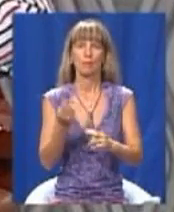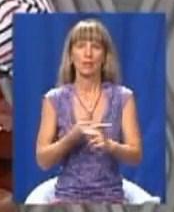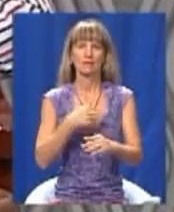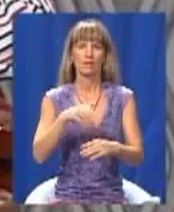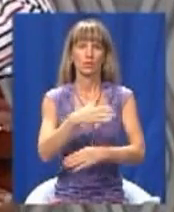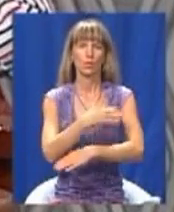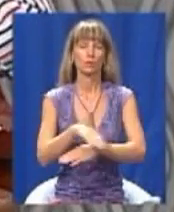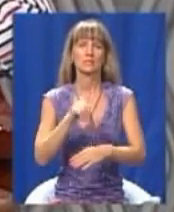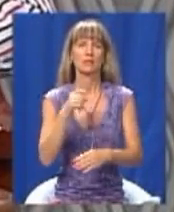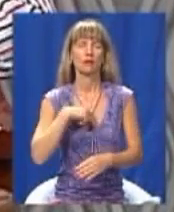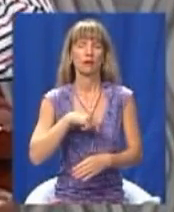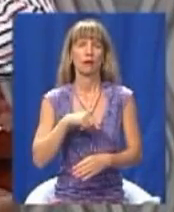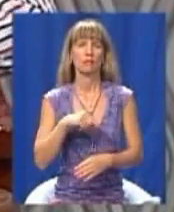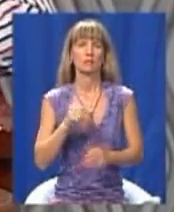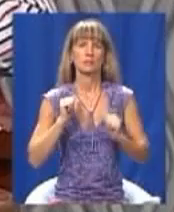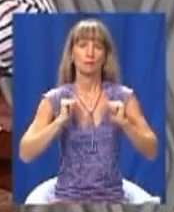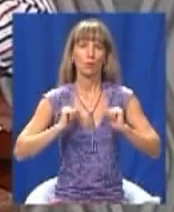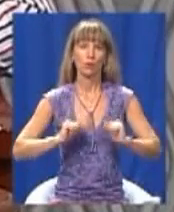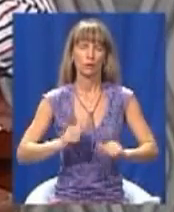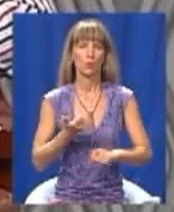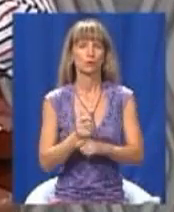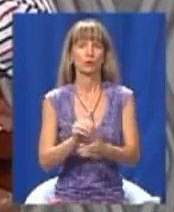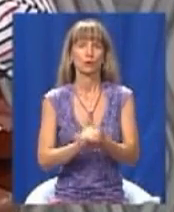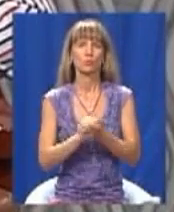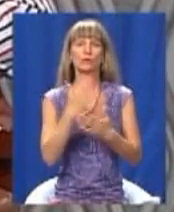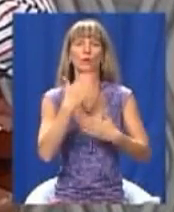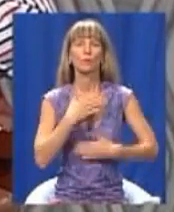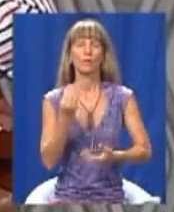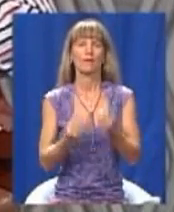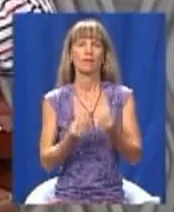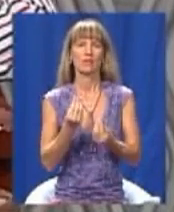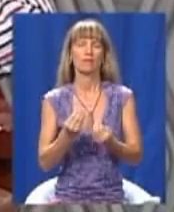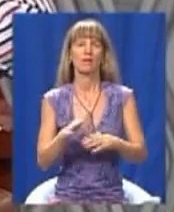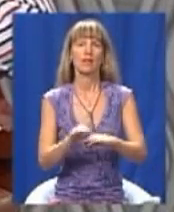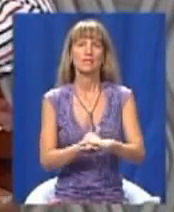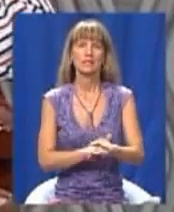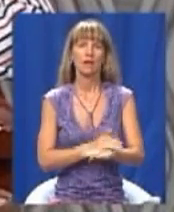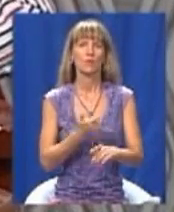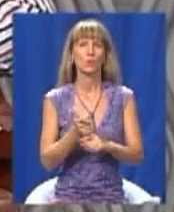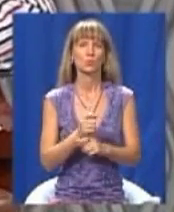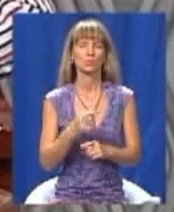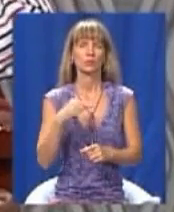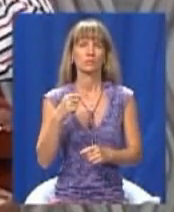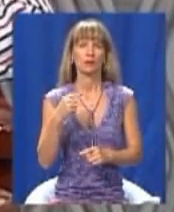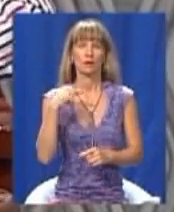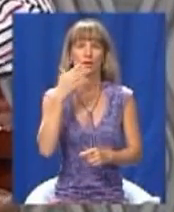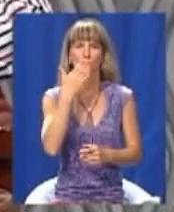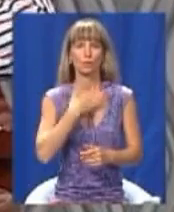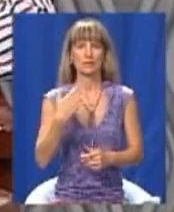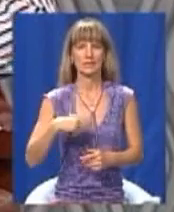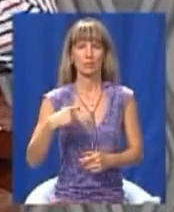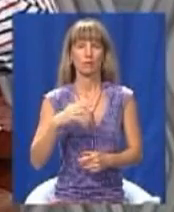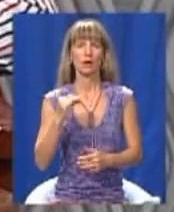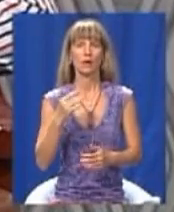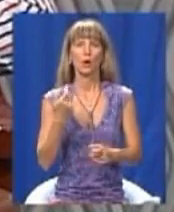За темпераментом корати спокійні і дуже дружелюбні. Вони грайливі, активні та ласкаві. Вони досить егоїстичні, ревниві та дуже прив'язані